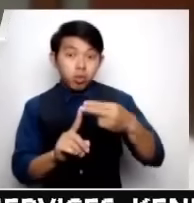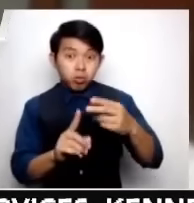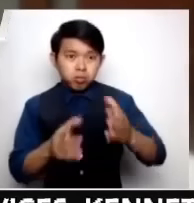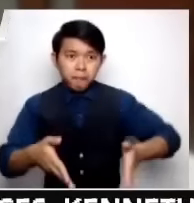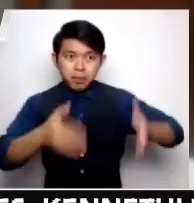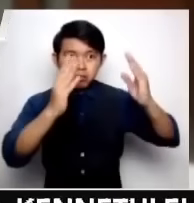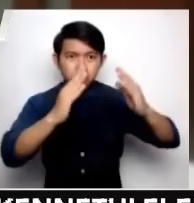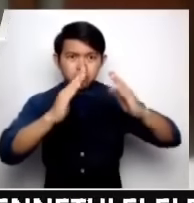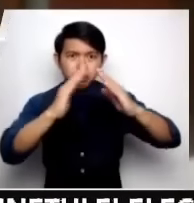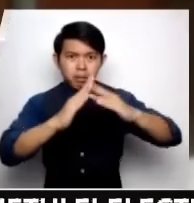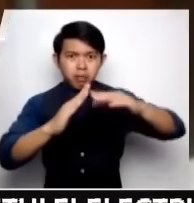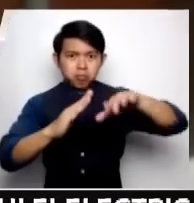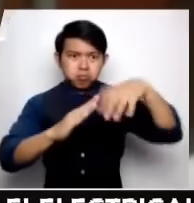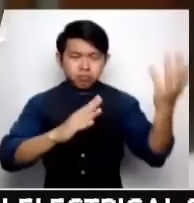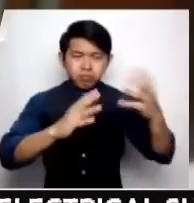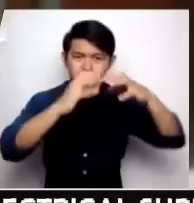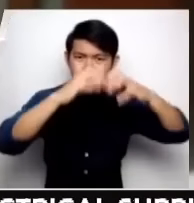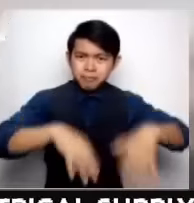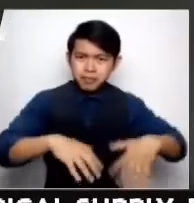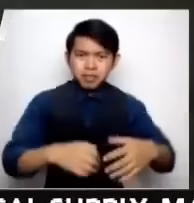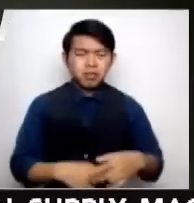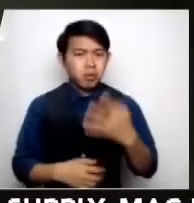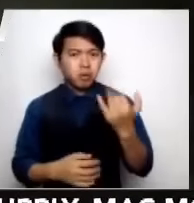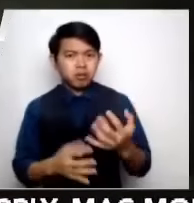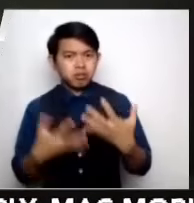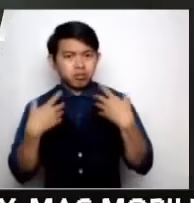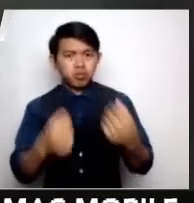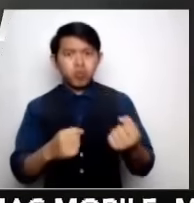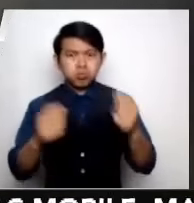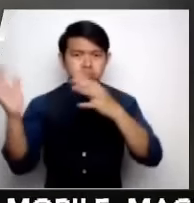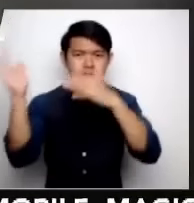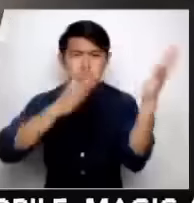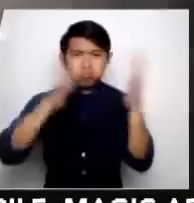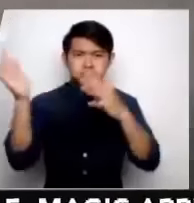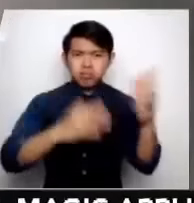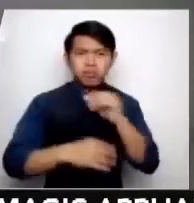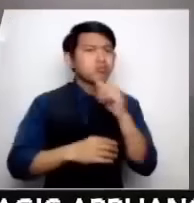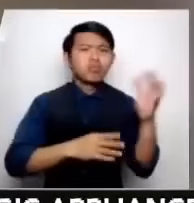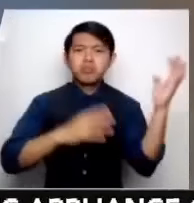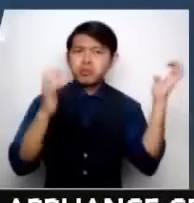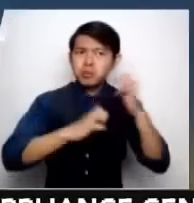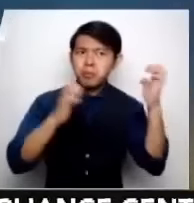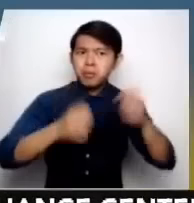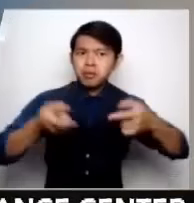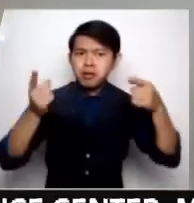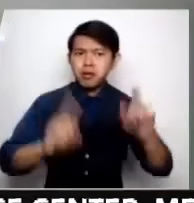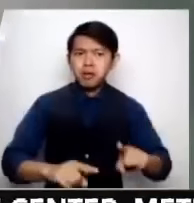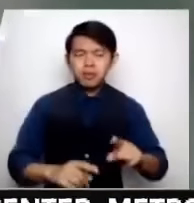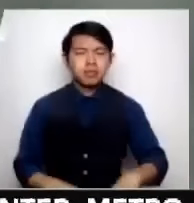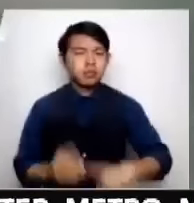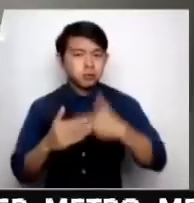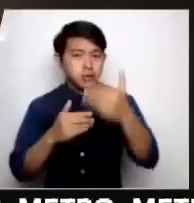natin akalain sa sobrang lakas ng bagyo. Tila nilindol naman ang tindahang ito.